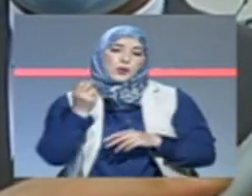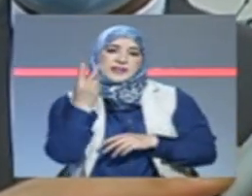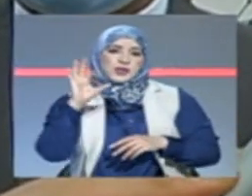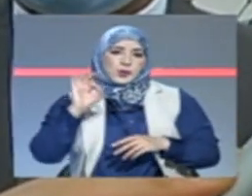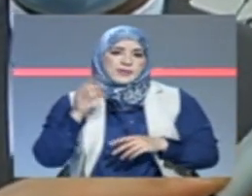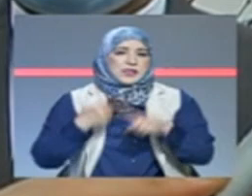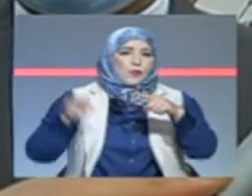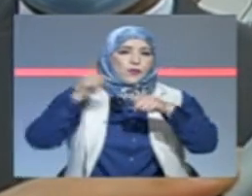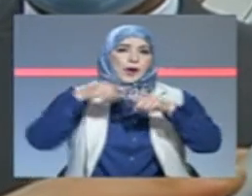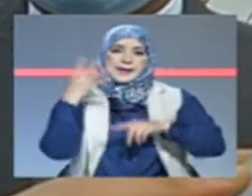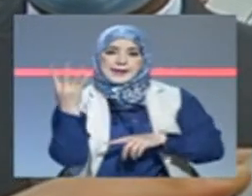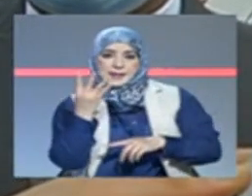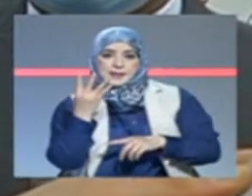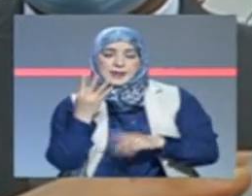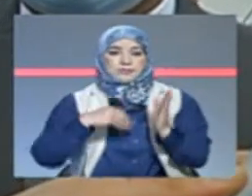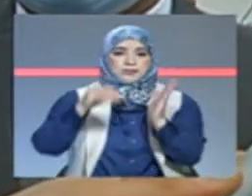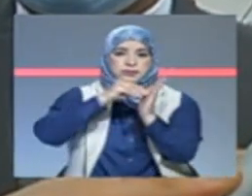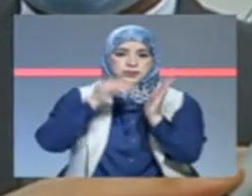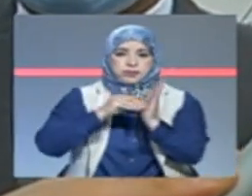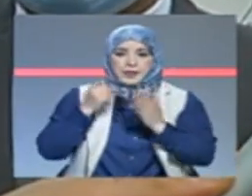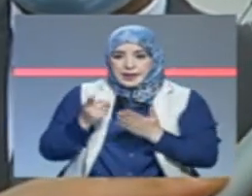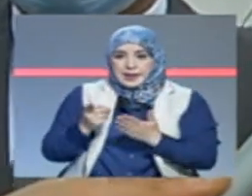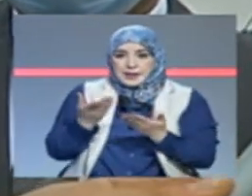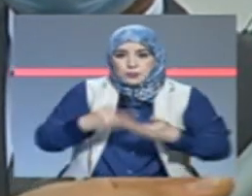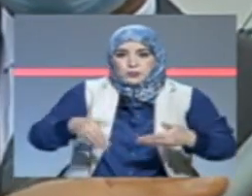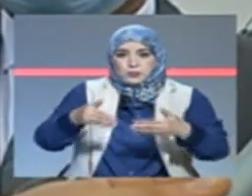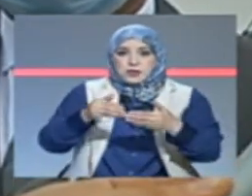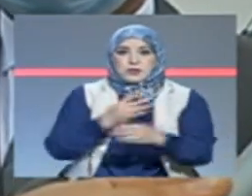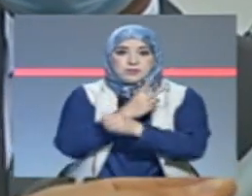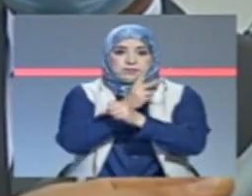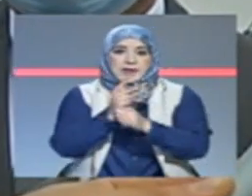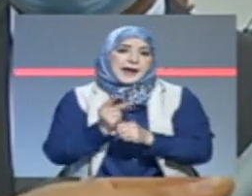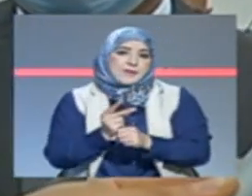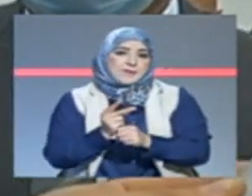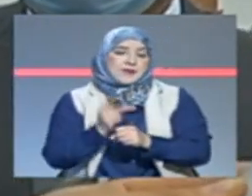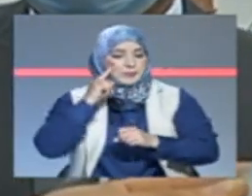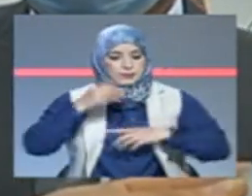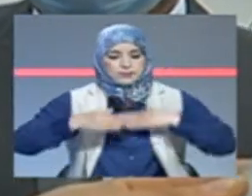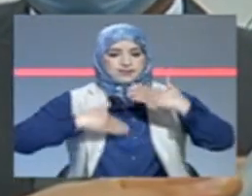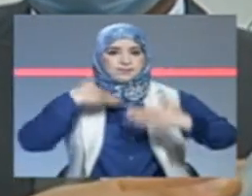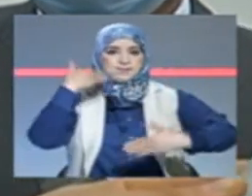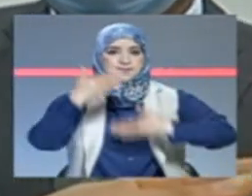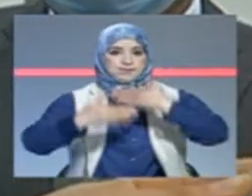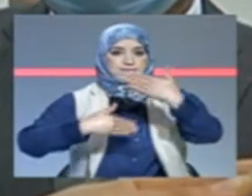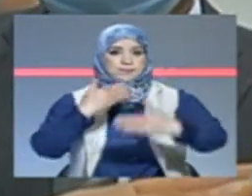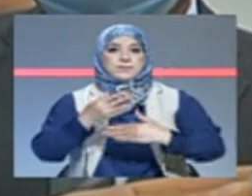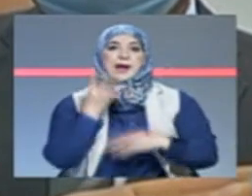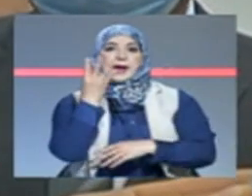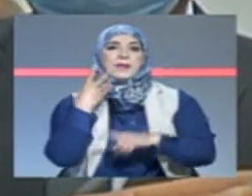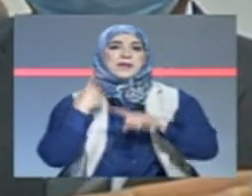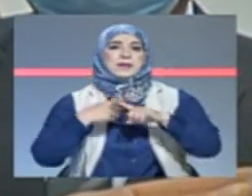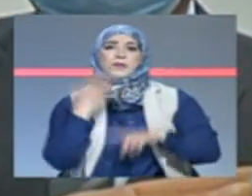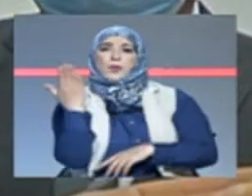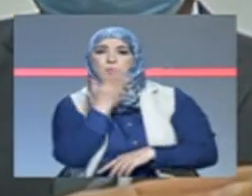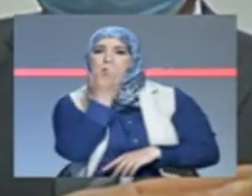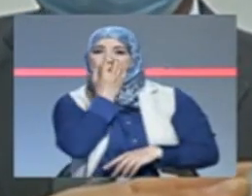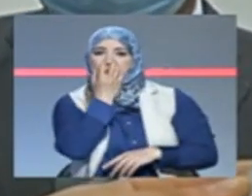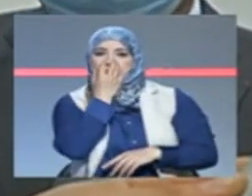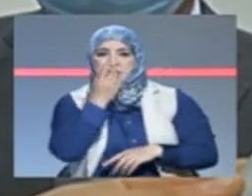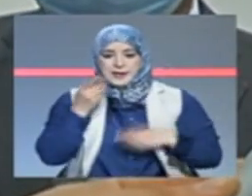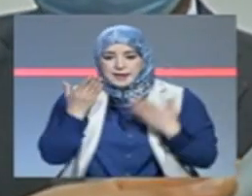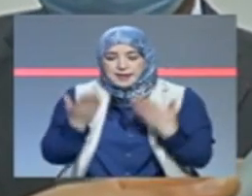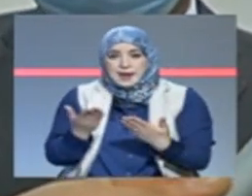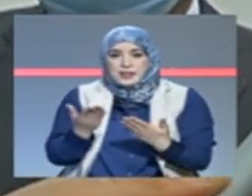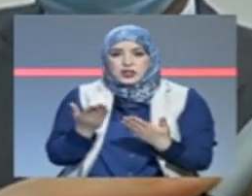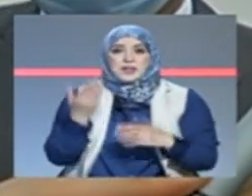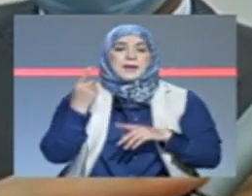الأربع 4 مرات، وهذا يتسبب في تضاعف الحاجيات من ابتداء الأزمة لتو 4 مرات في حاجيات الأكسجين. لك علاش احنا